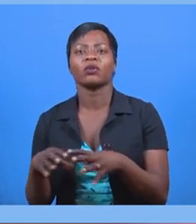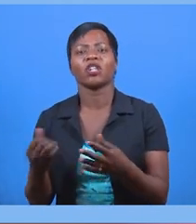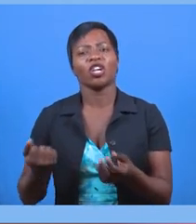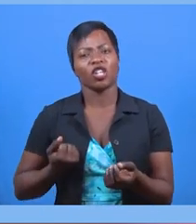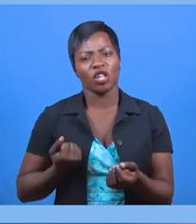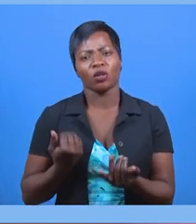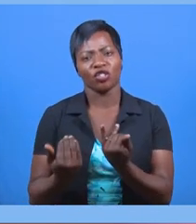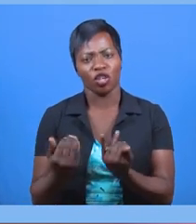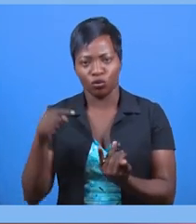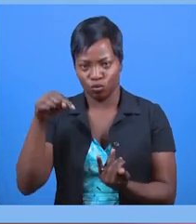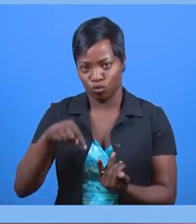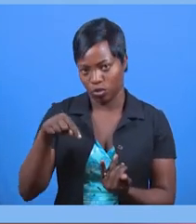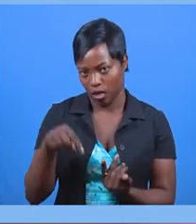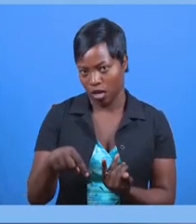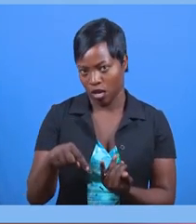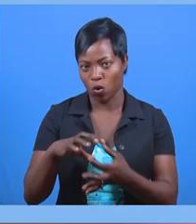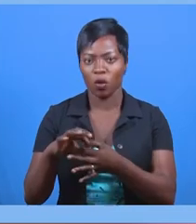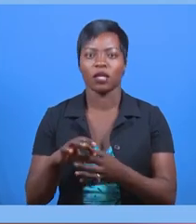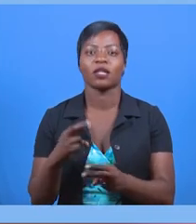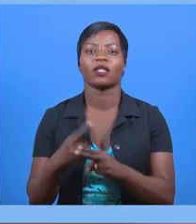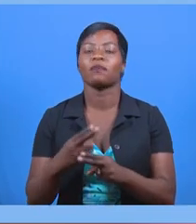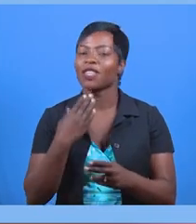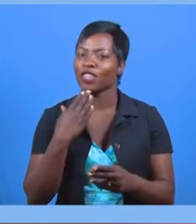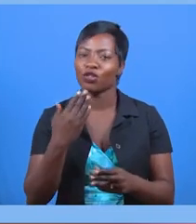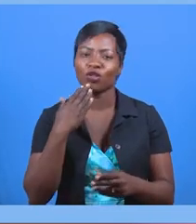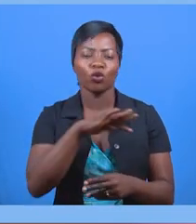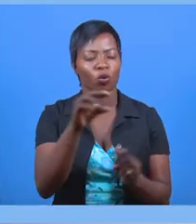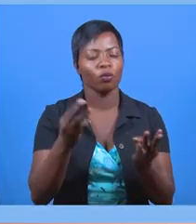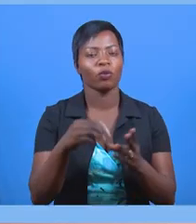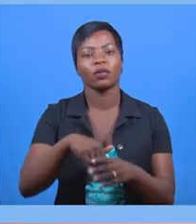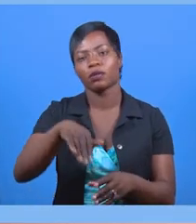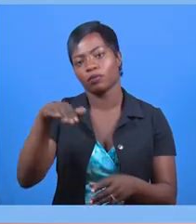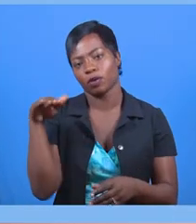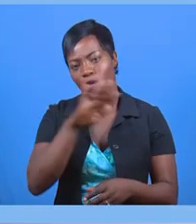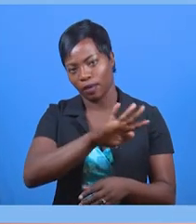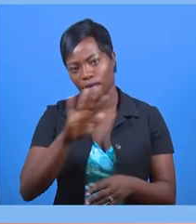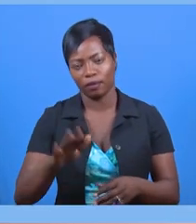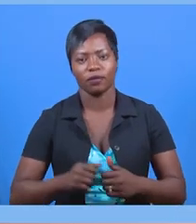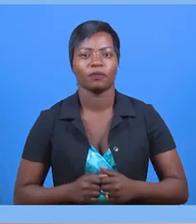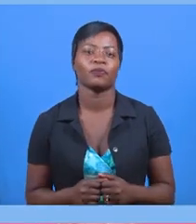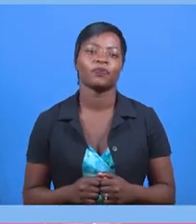wanhasi. Ndinokutendai ndokuchingamidzai mhuri yeZimbabwe nevamwe vese. Tinokutenda nouvepo?